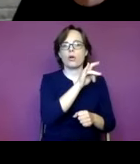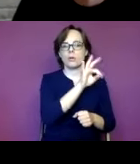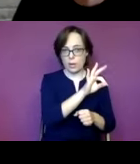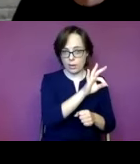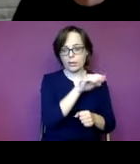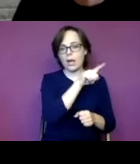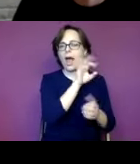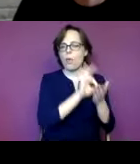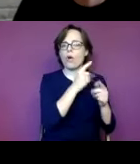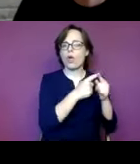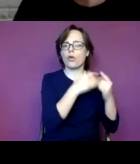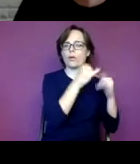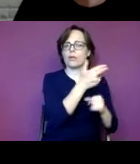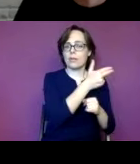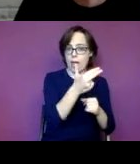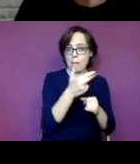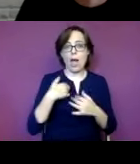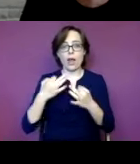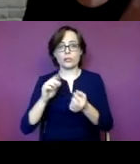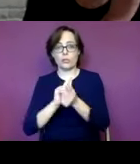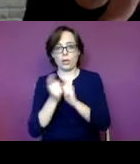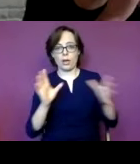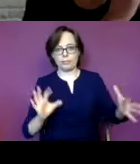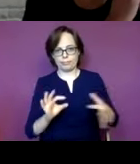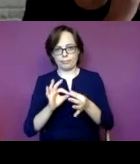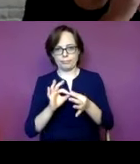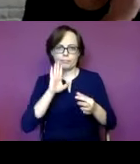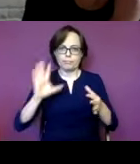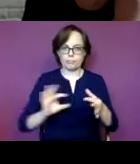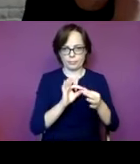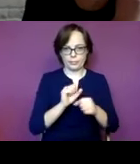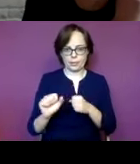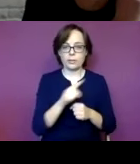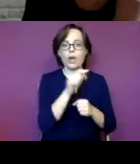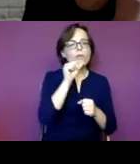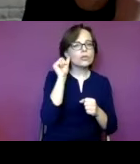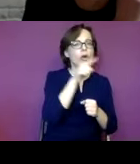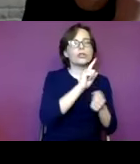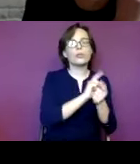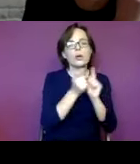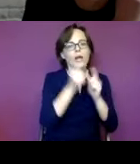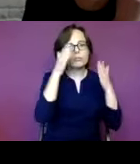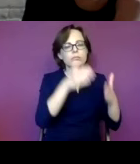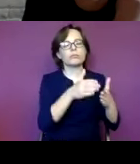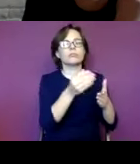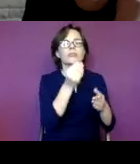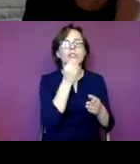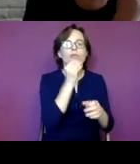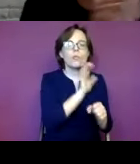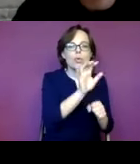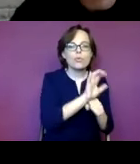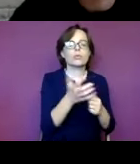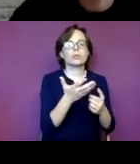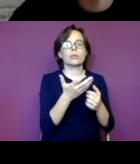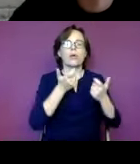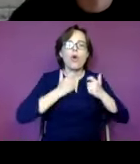troszeczkę innych tematów, bo o ile spotkanie wczorajsze związane było z produkcją żywności, z rolnictwem,